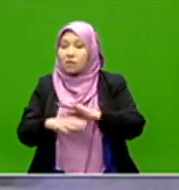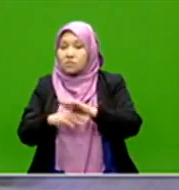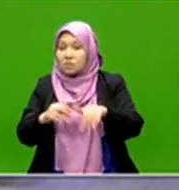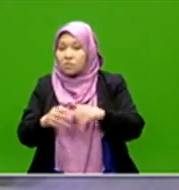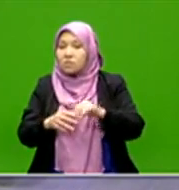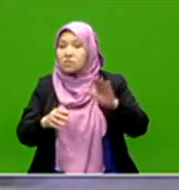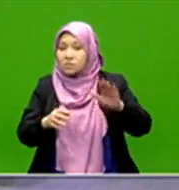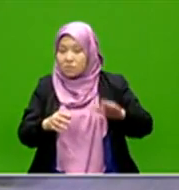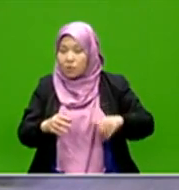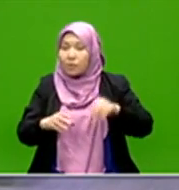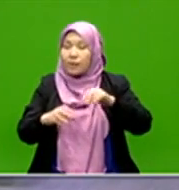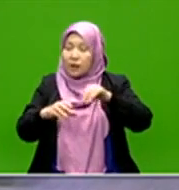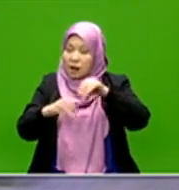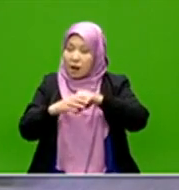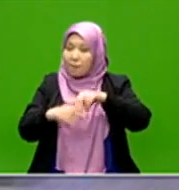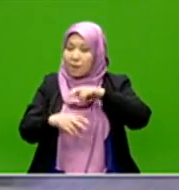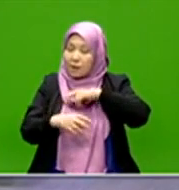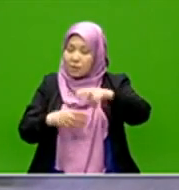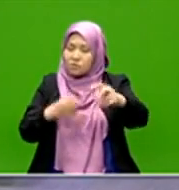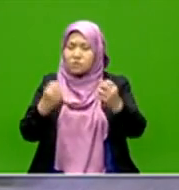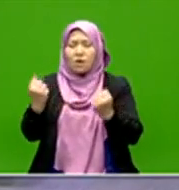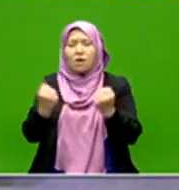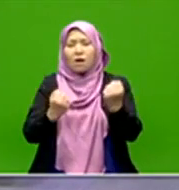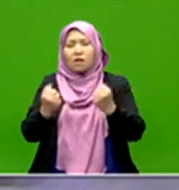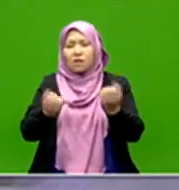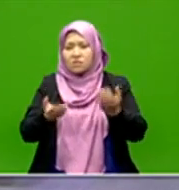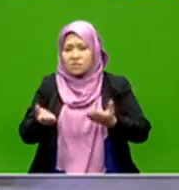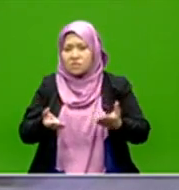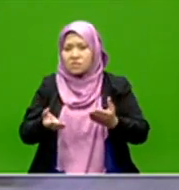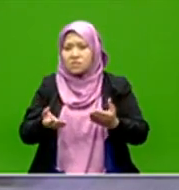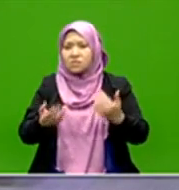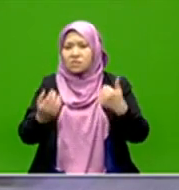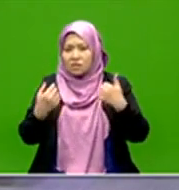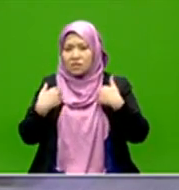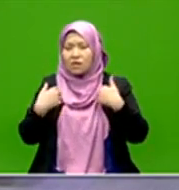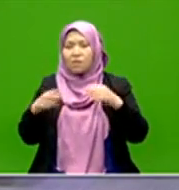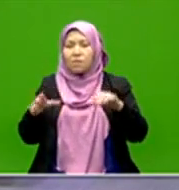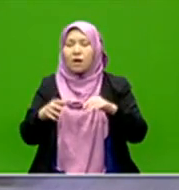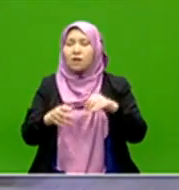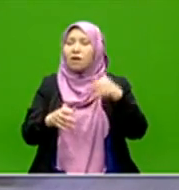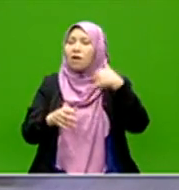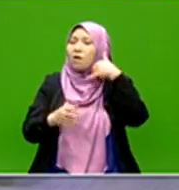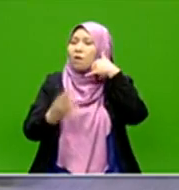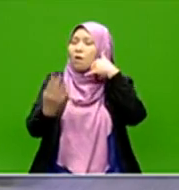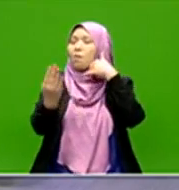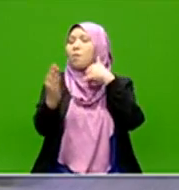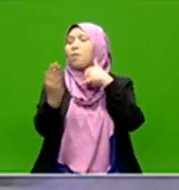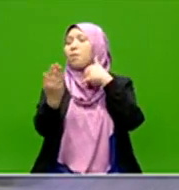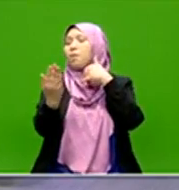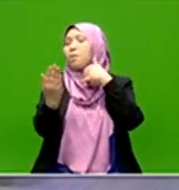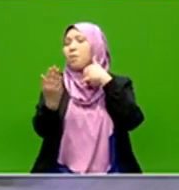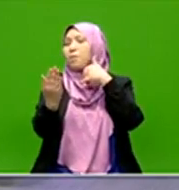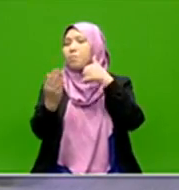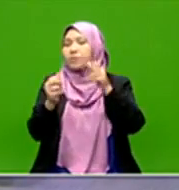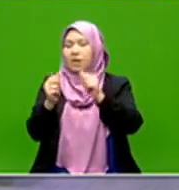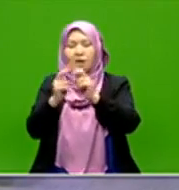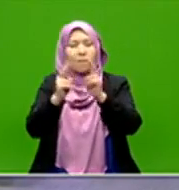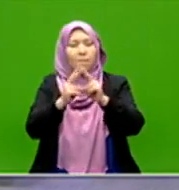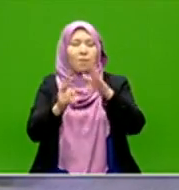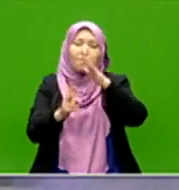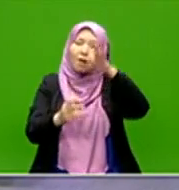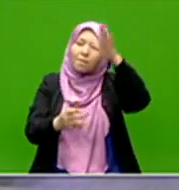sebelum dalam perjalanan nak ke TV Hijrah tadi sempat buat apa video call dengan keluarga kat kampung, cik, ayah